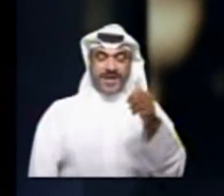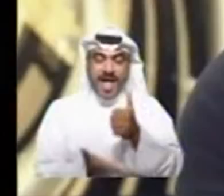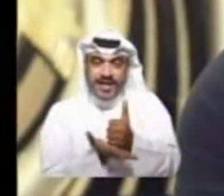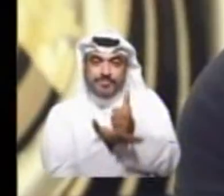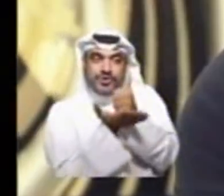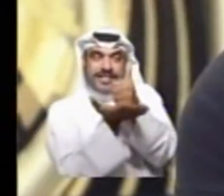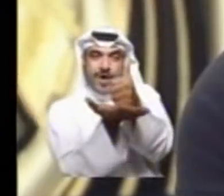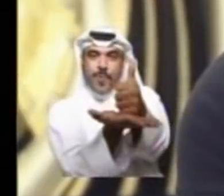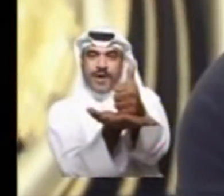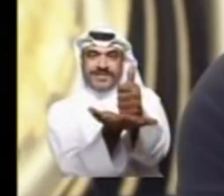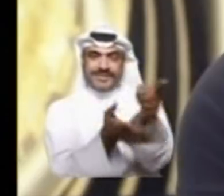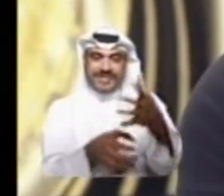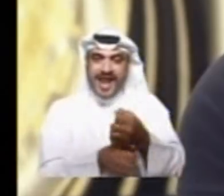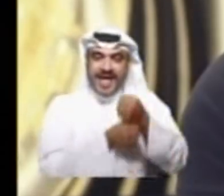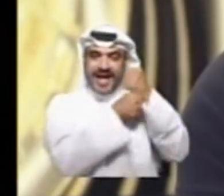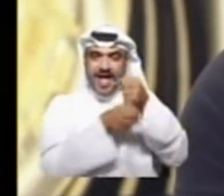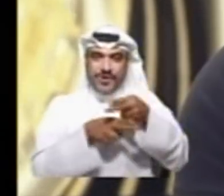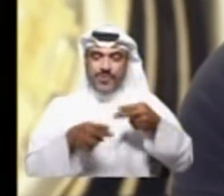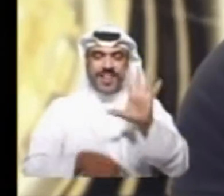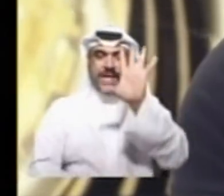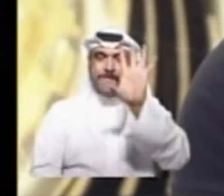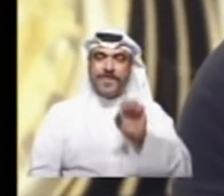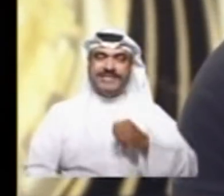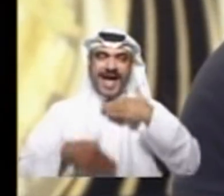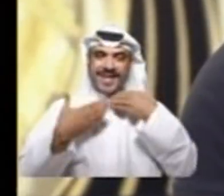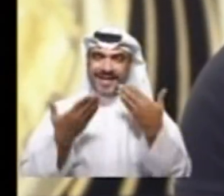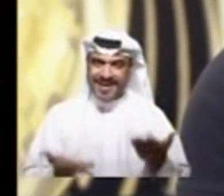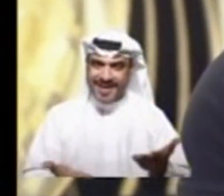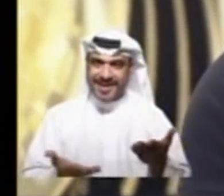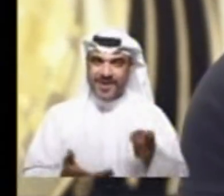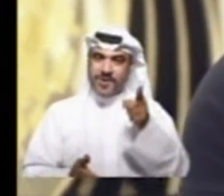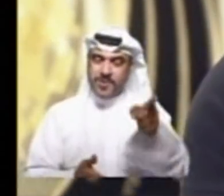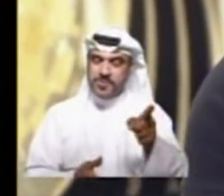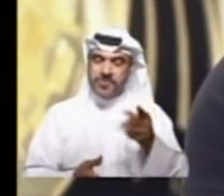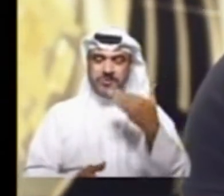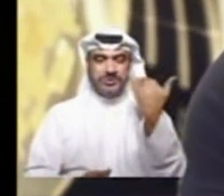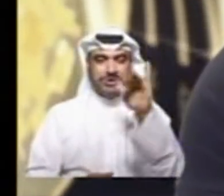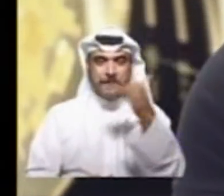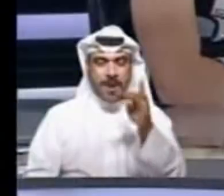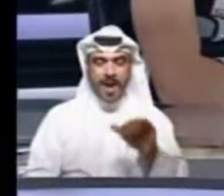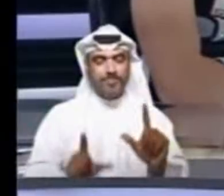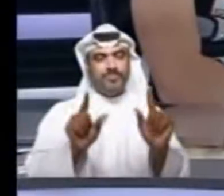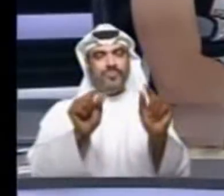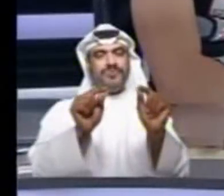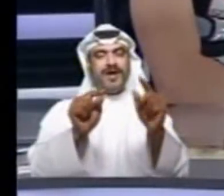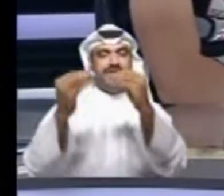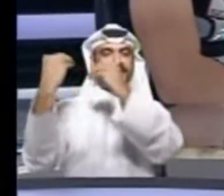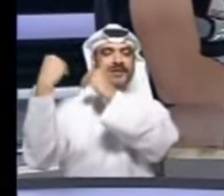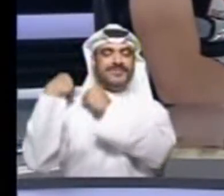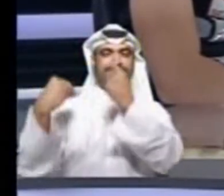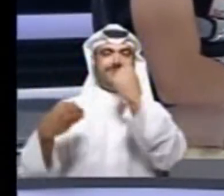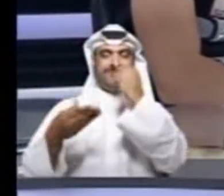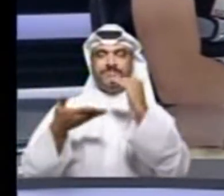الإسناد والإنقاذ الكويتي. مساء الخير أستاذ سليمان. مساء النور. يعني أنتم مجموعة شباب سخرتم أنفسكم لتقديم